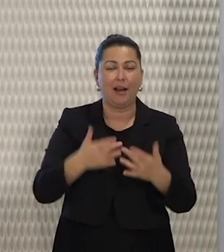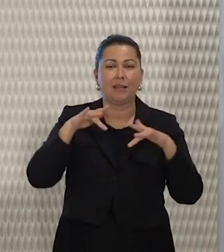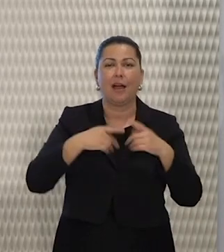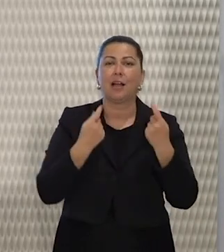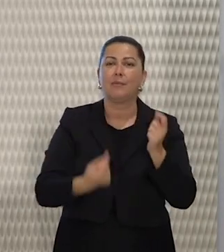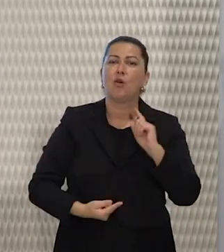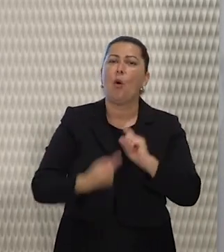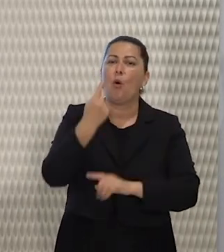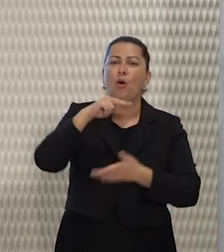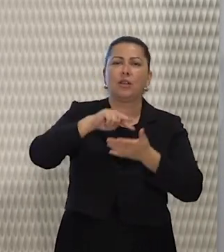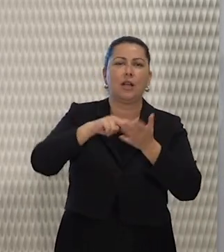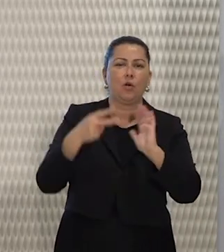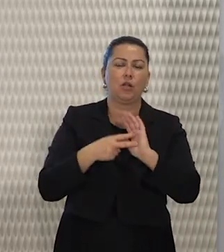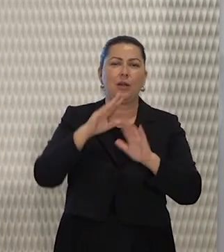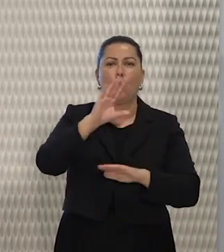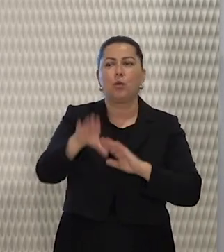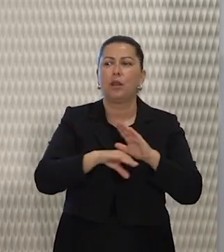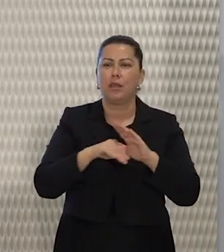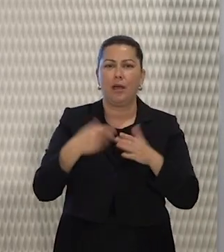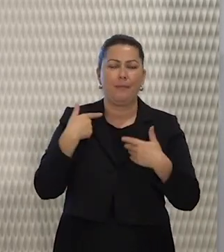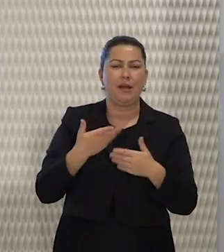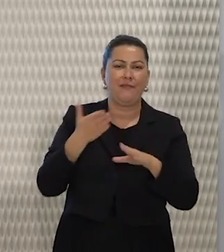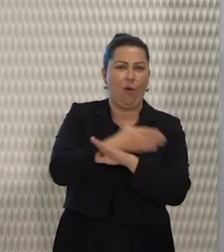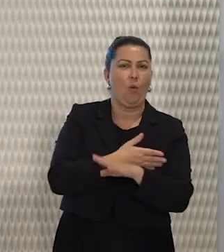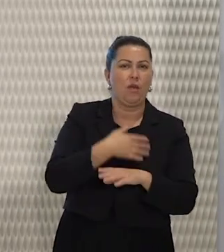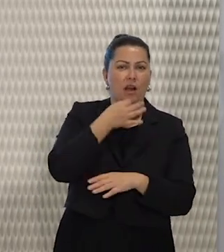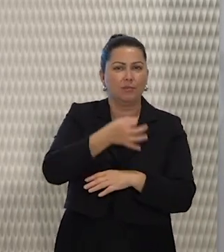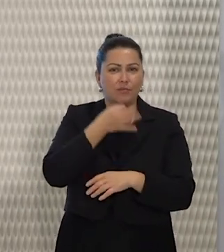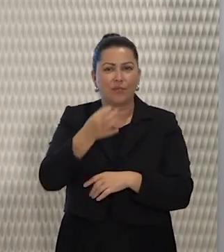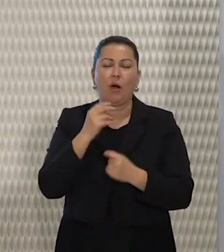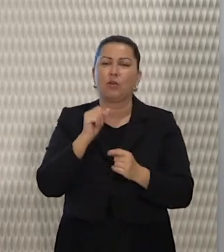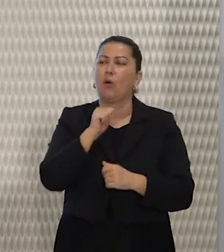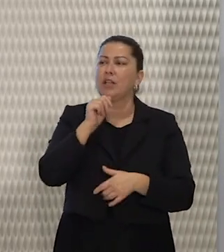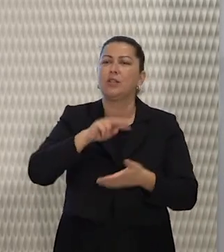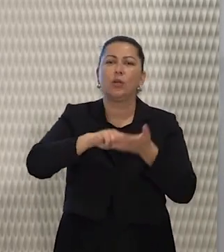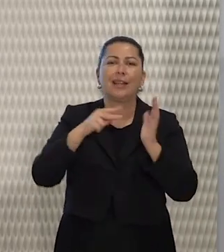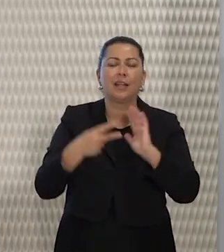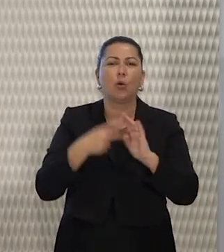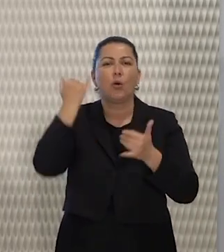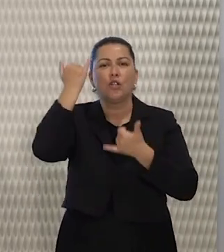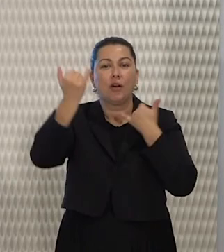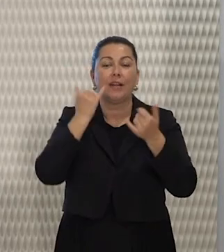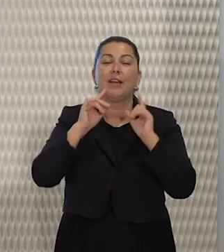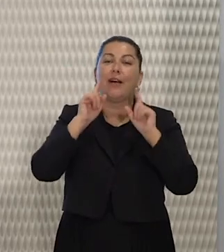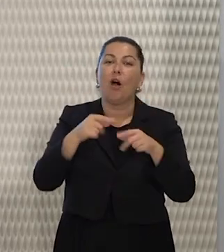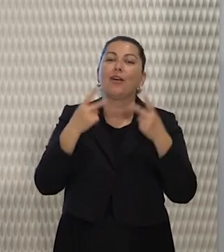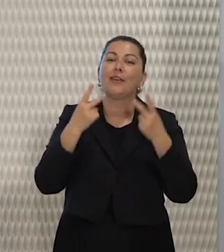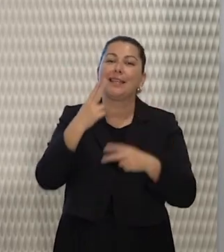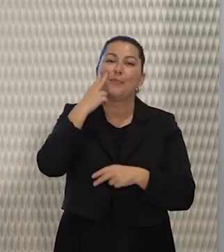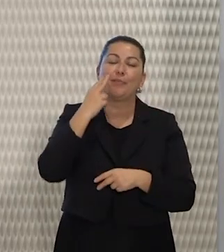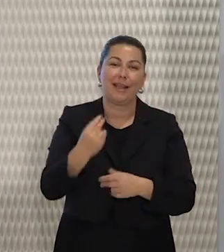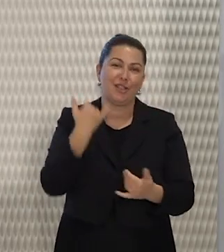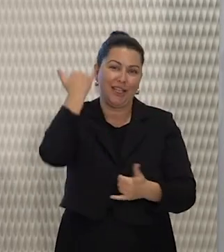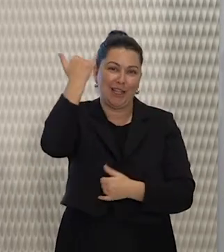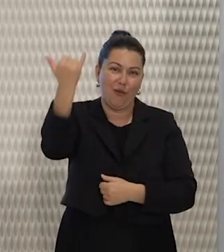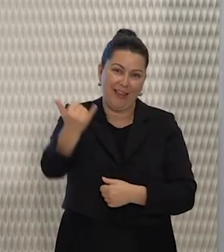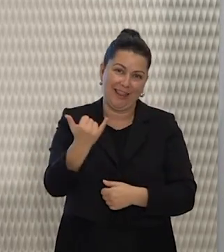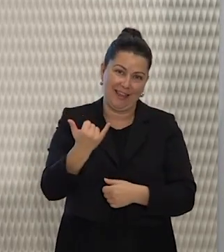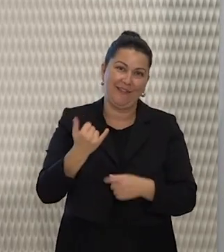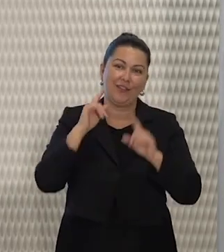hochtechnologisierende Unternehmen gehört und seien Sie nicht nur technologisch innovativ, sondern auch menschlich